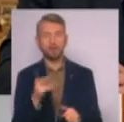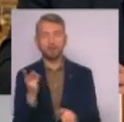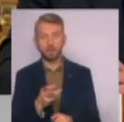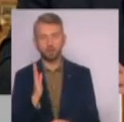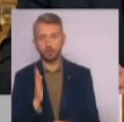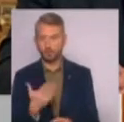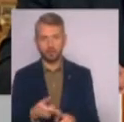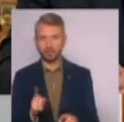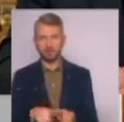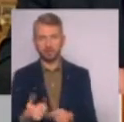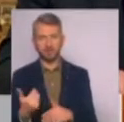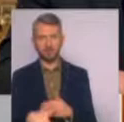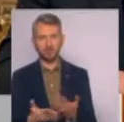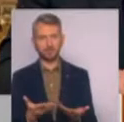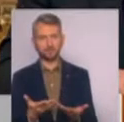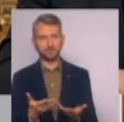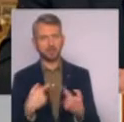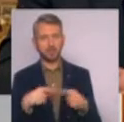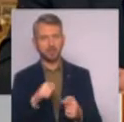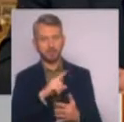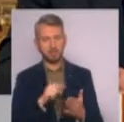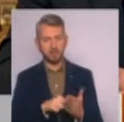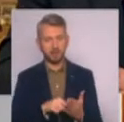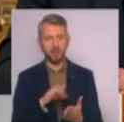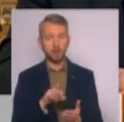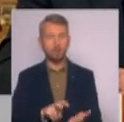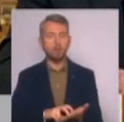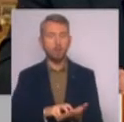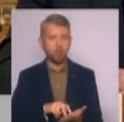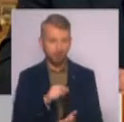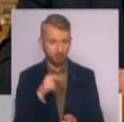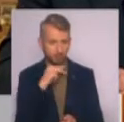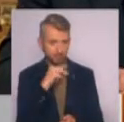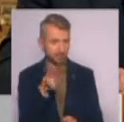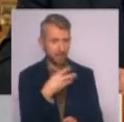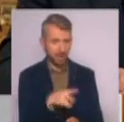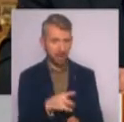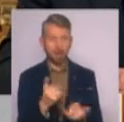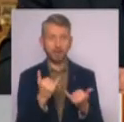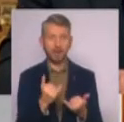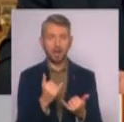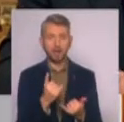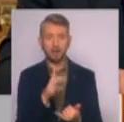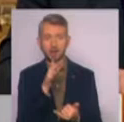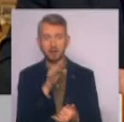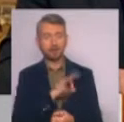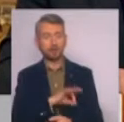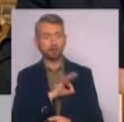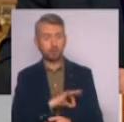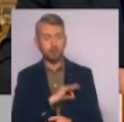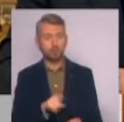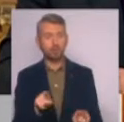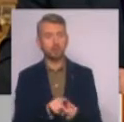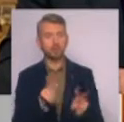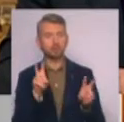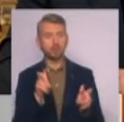вже і інше питання, то боятись їх не треба, тому що зараз застосовують так